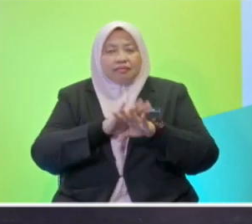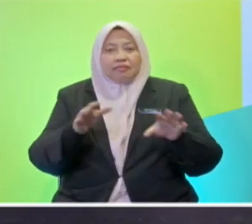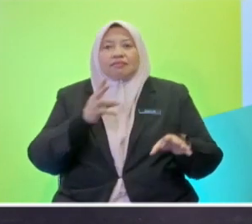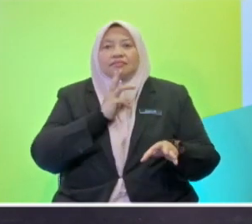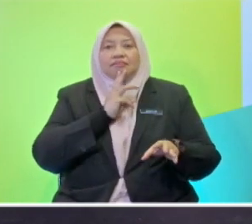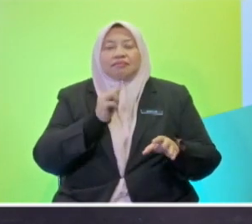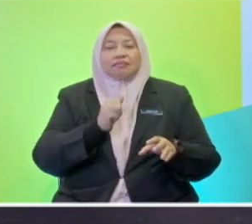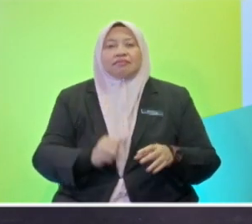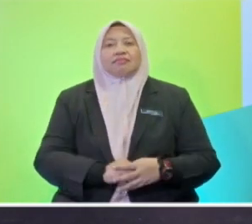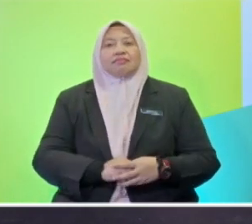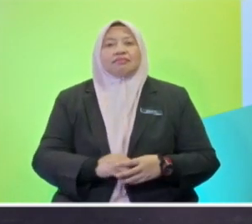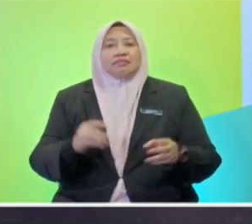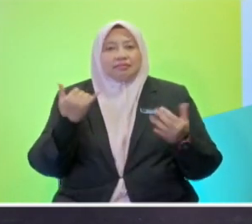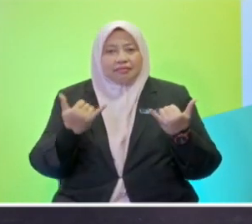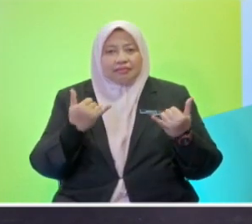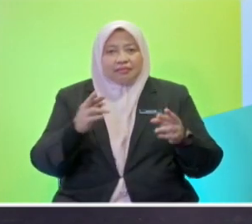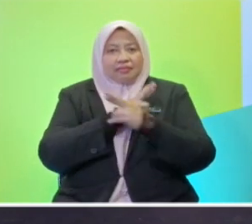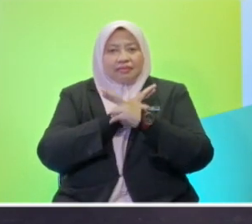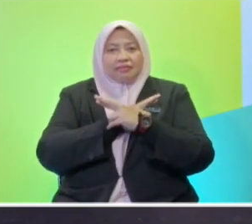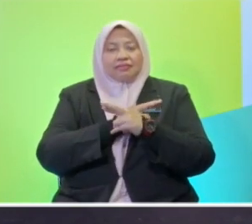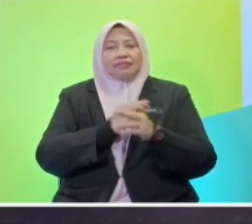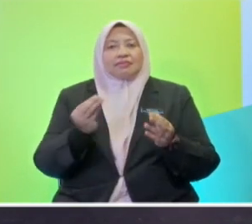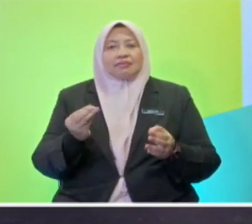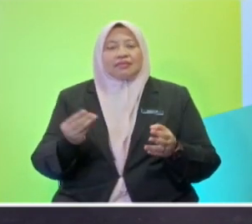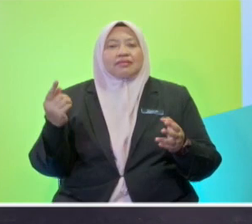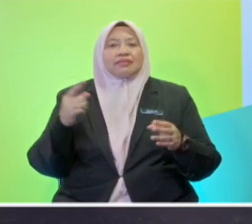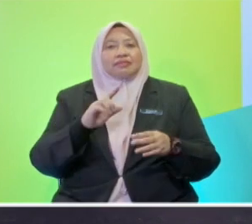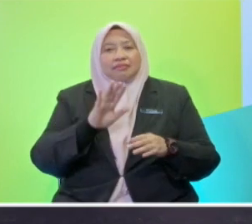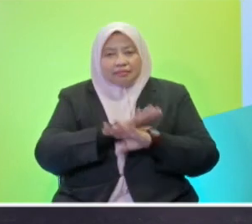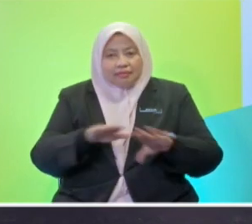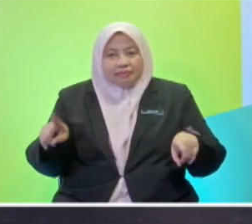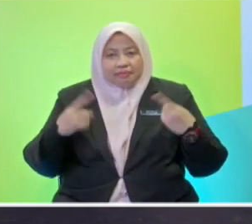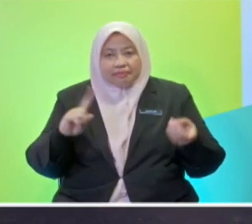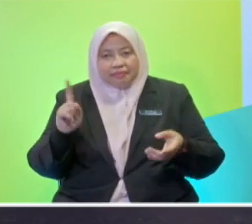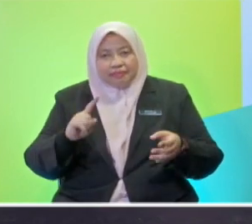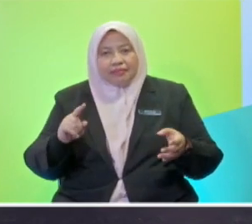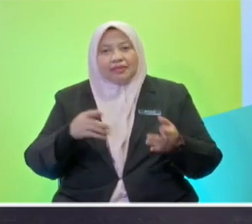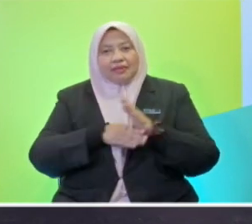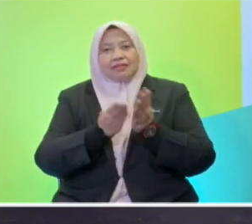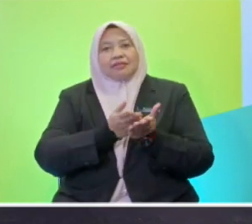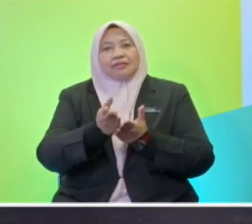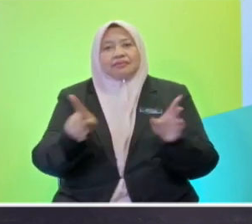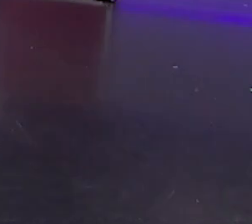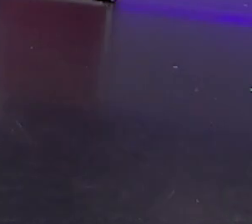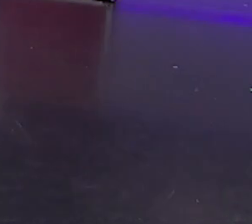seketika oke Jangan kemana-mana teruskan bersama dengan kami dalam pra sekolah